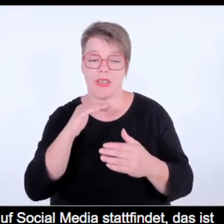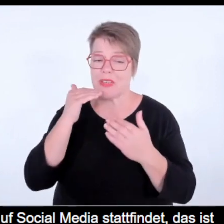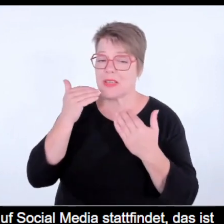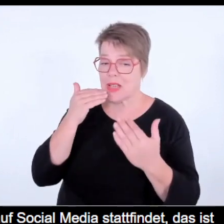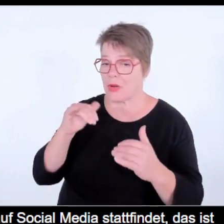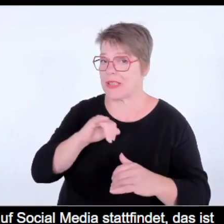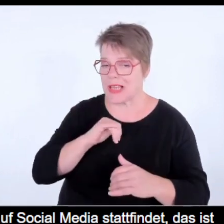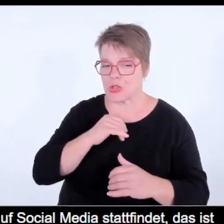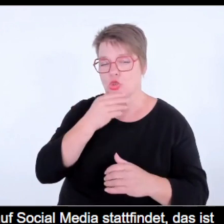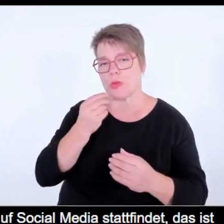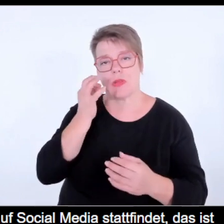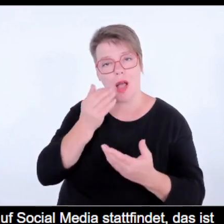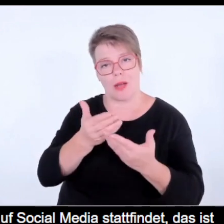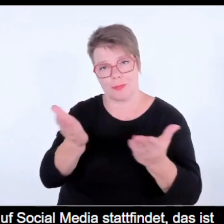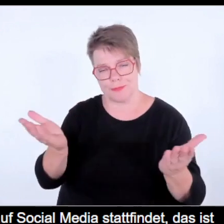noch.